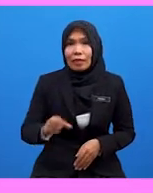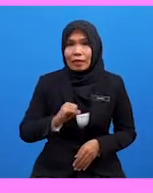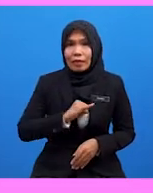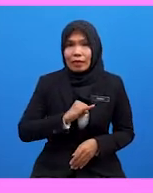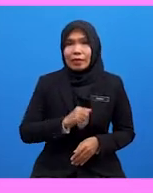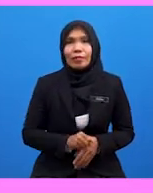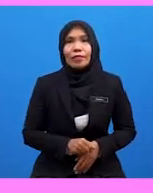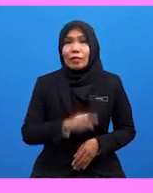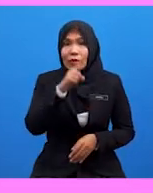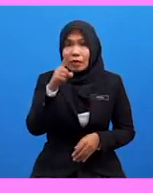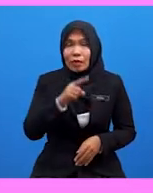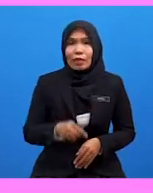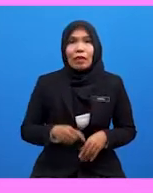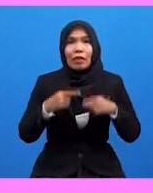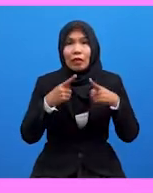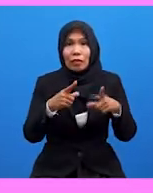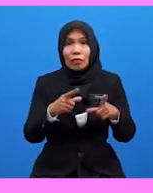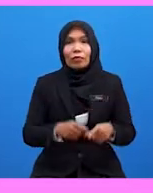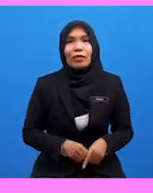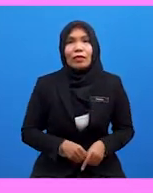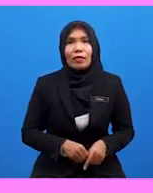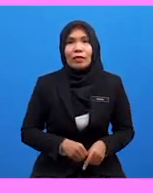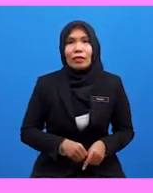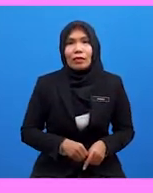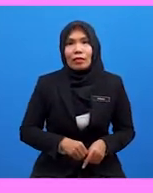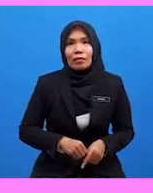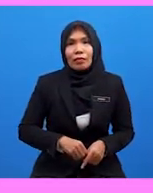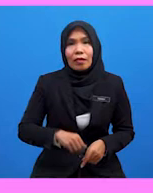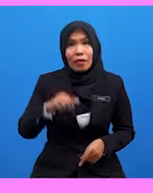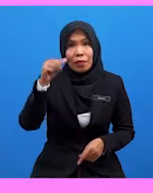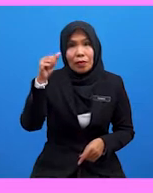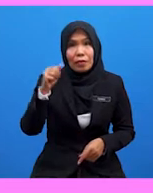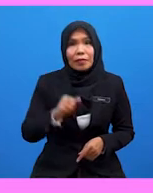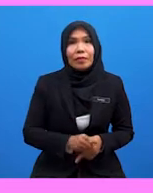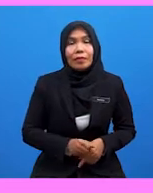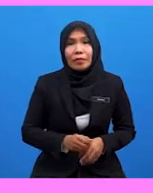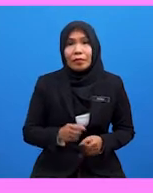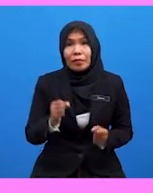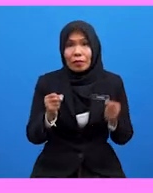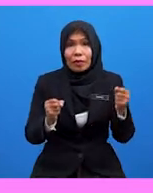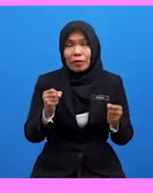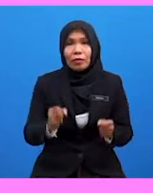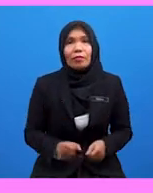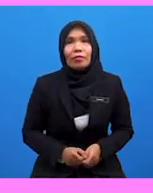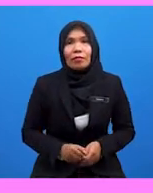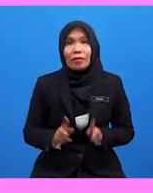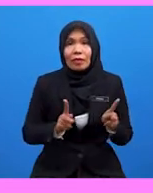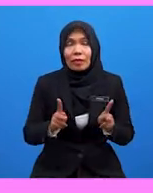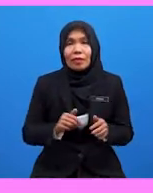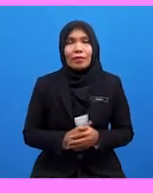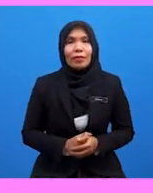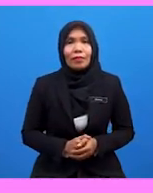pandu kereta. Namakan jenis Y dan Z. Pelajar-pelajar boleh cuba jawab